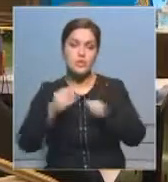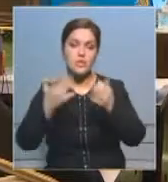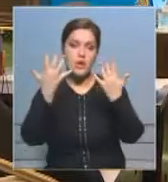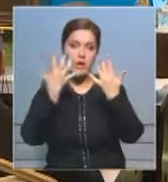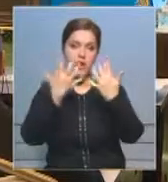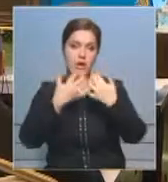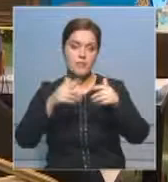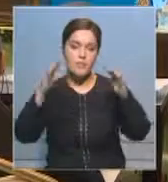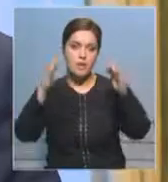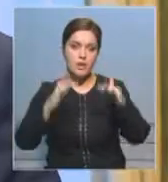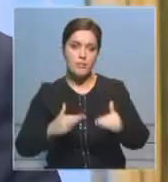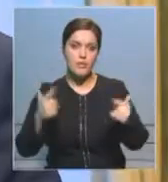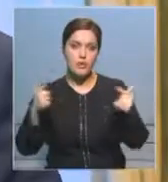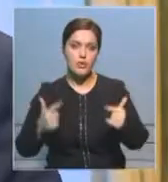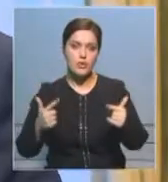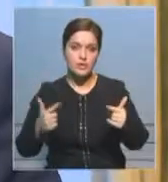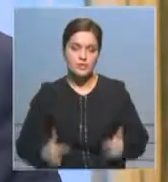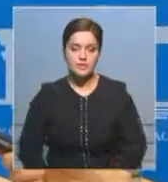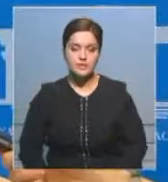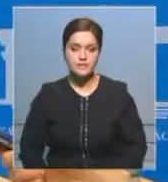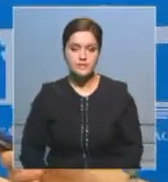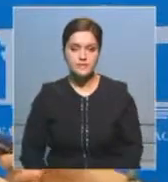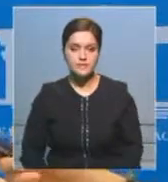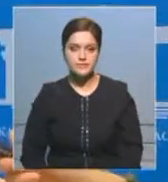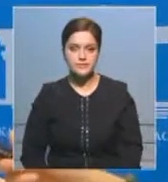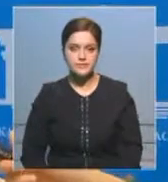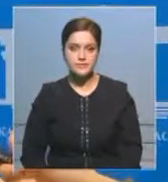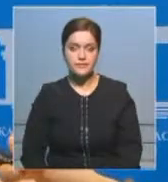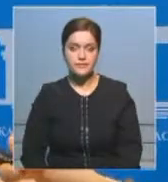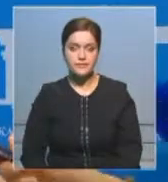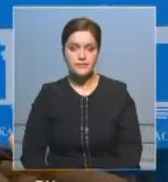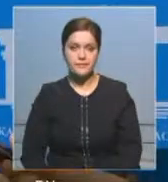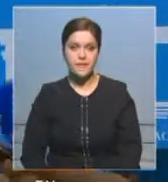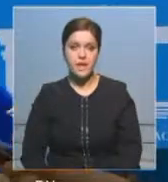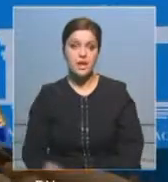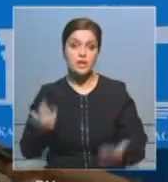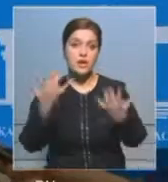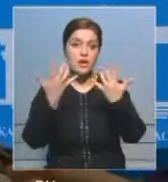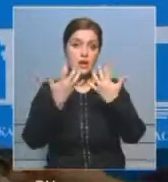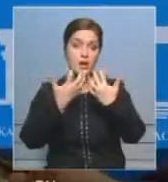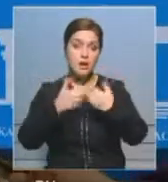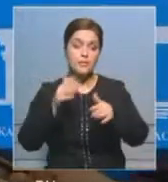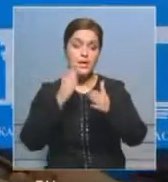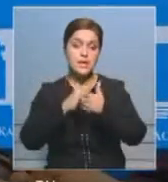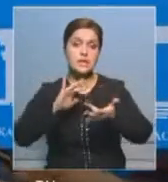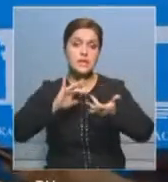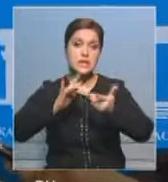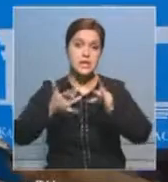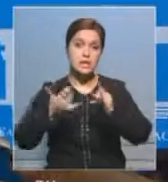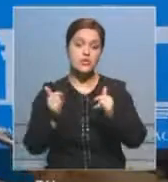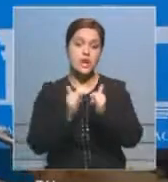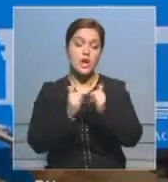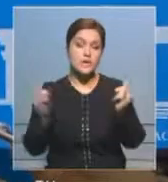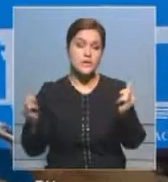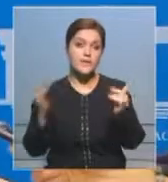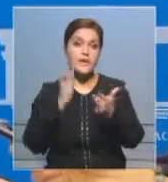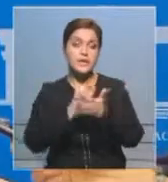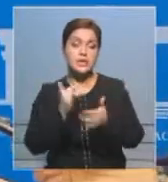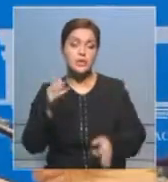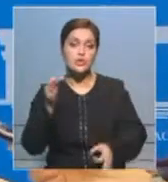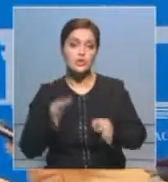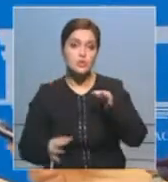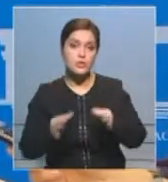формате информационной технологии развивается во всех сферах жизни у нас и судебная система